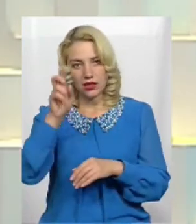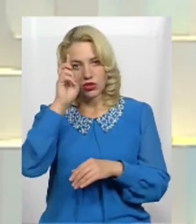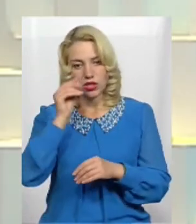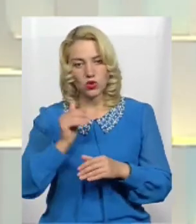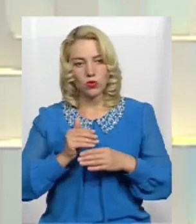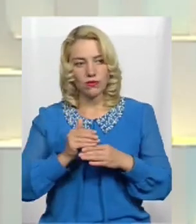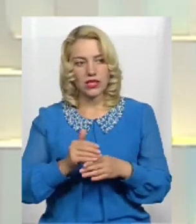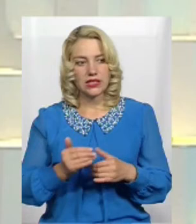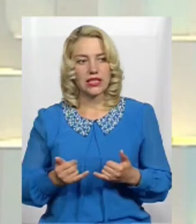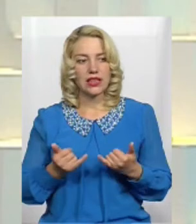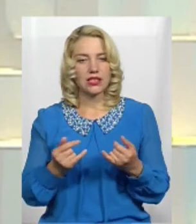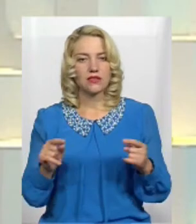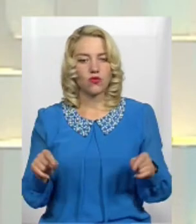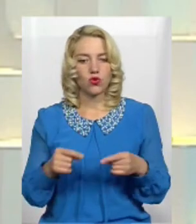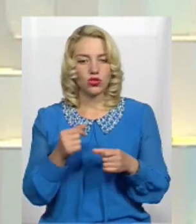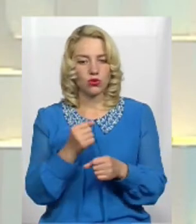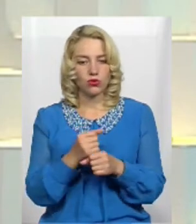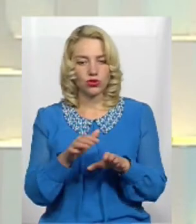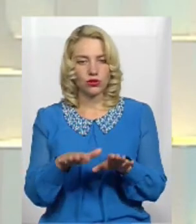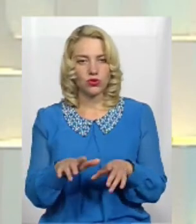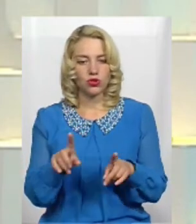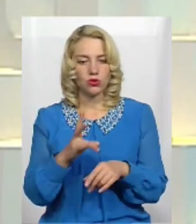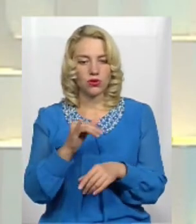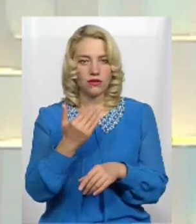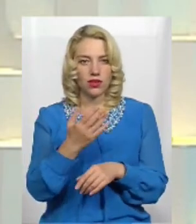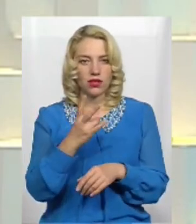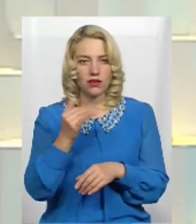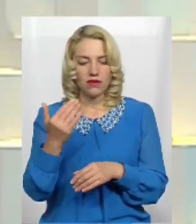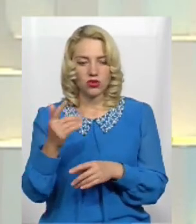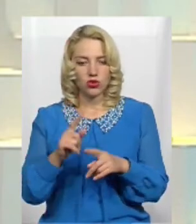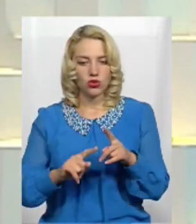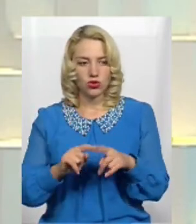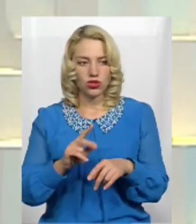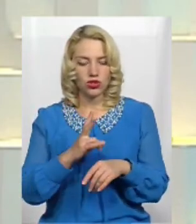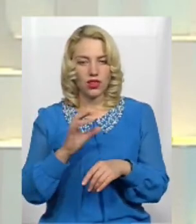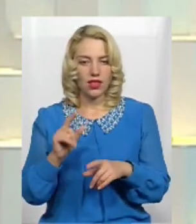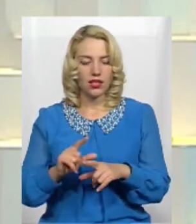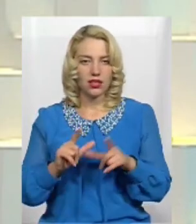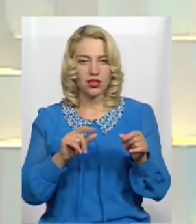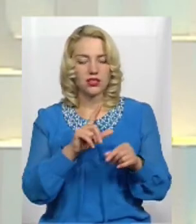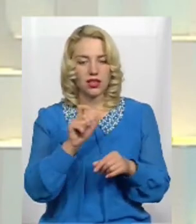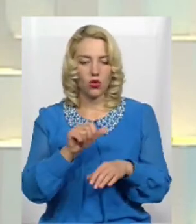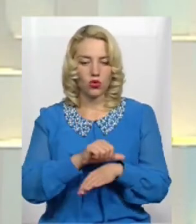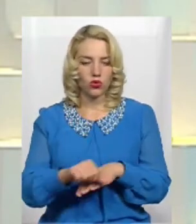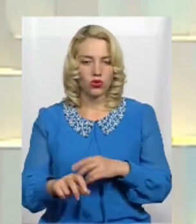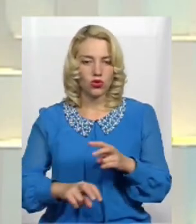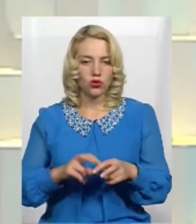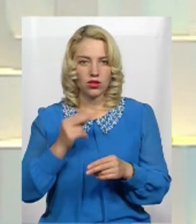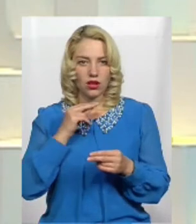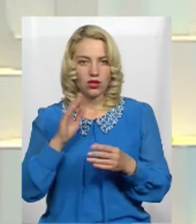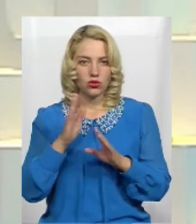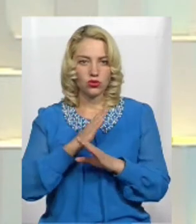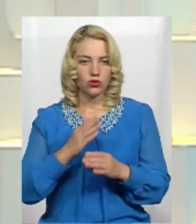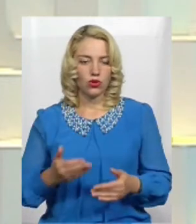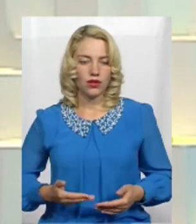державні субвенції на створення робочих місць, щоб ні ви, ні ваші родичі не їхали за кордон шукати кращої долі